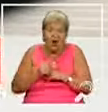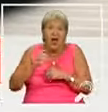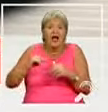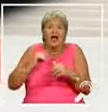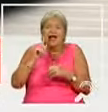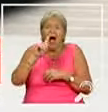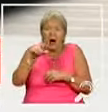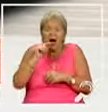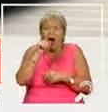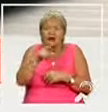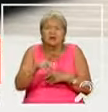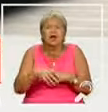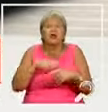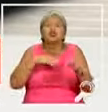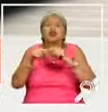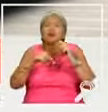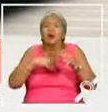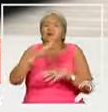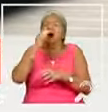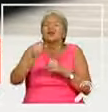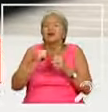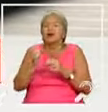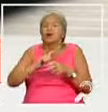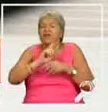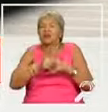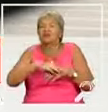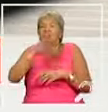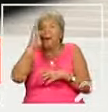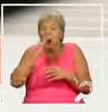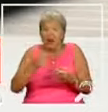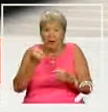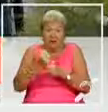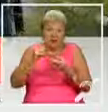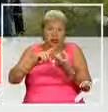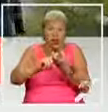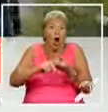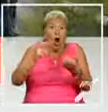circulată de trenurile de mare viteză, care asigură, printre altele, legătura cu Londra și Bruxelles.